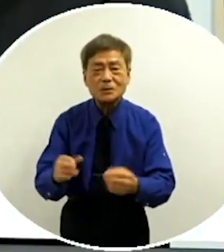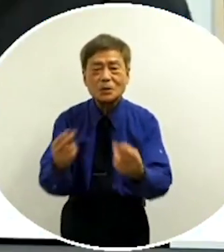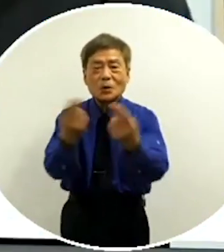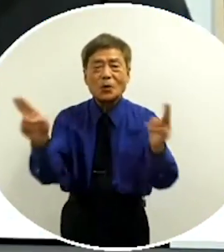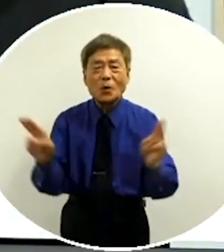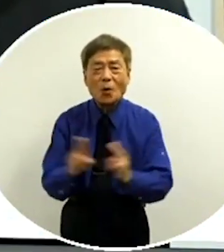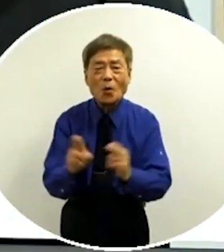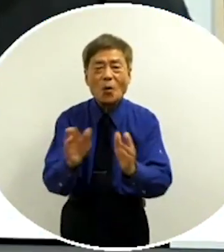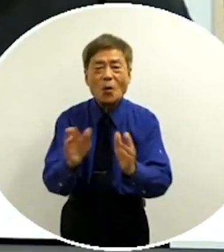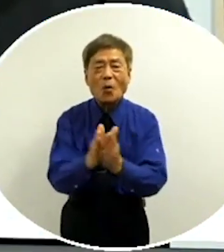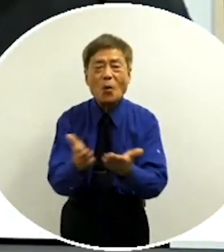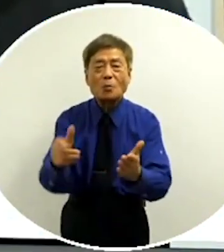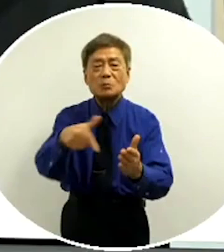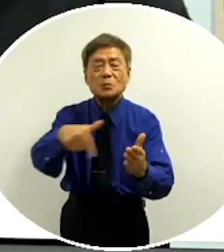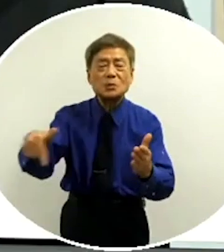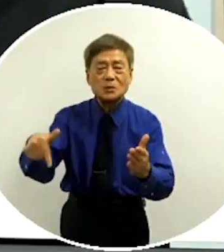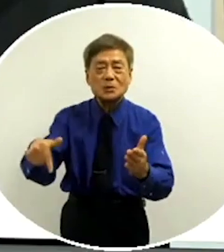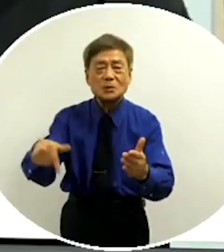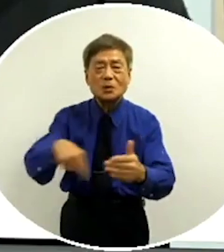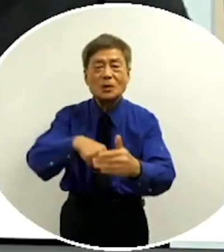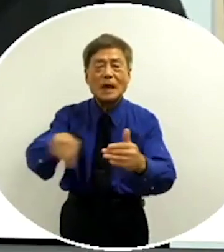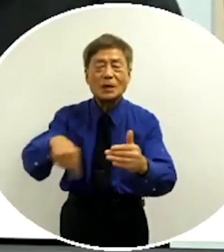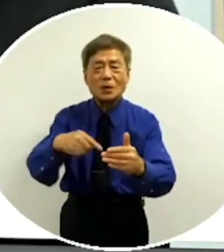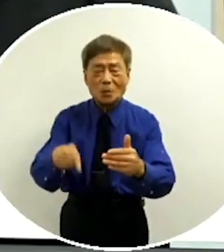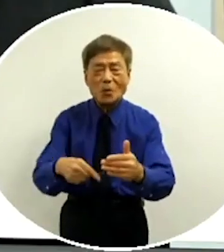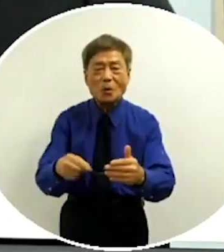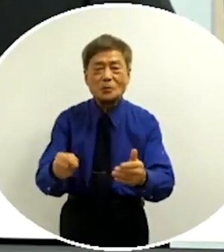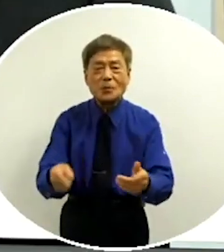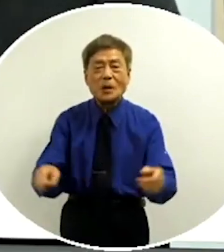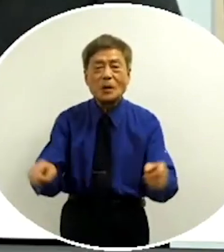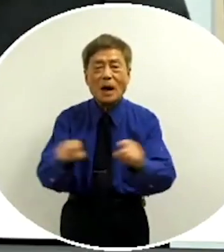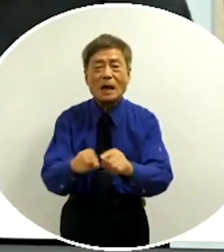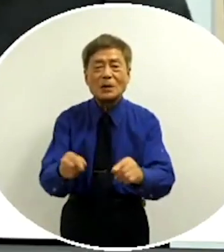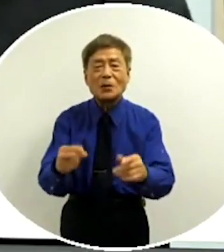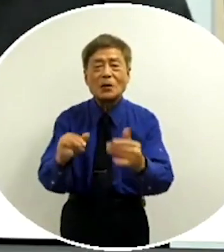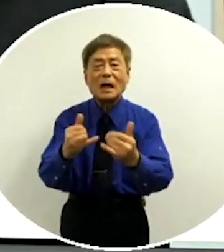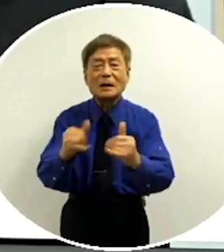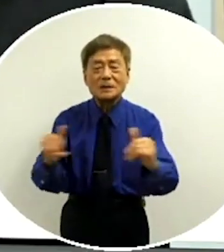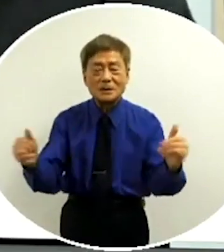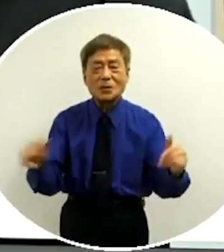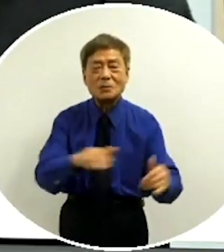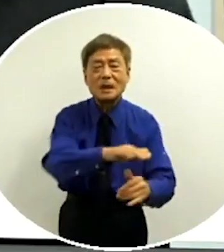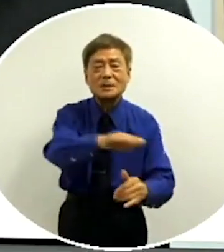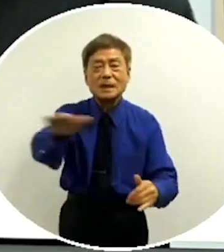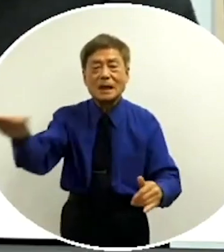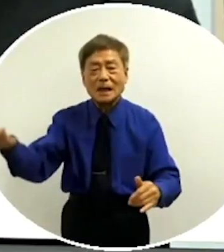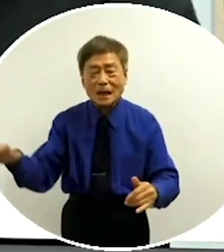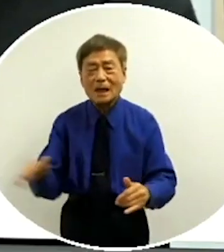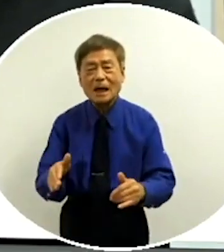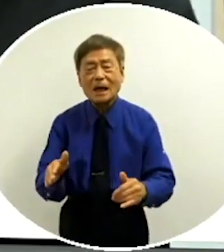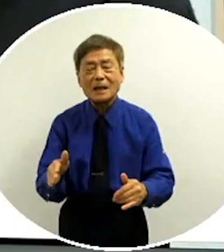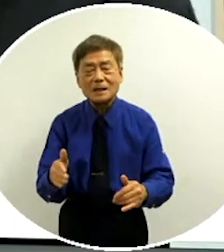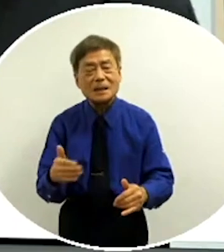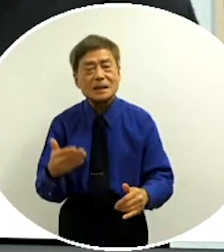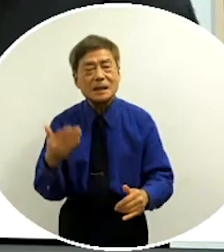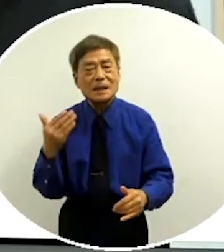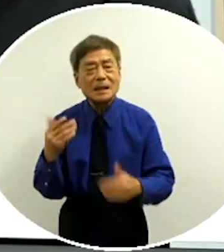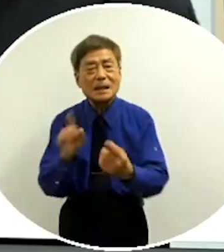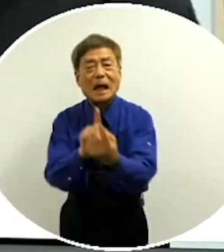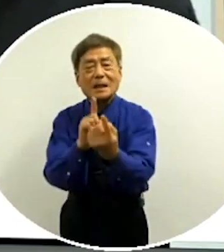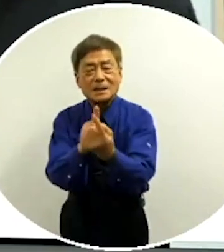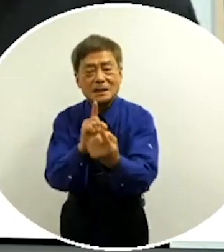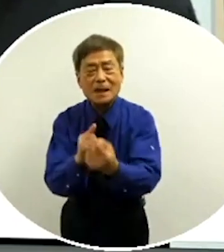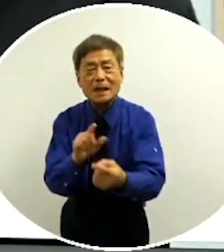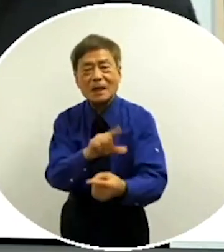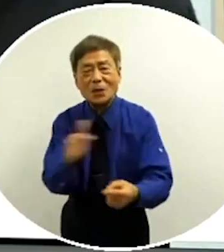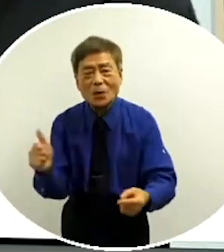てパートナーズの皆さん2例えば皆さん地域のお困りごとありませんかっていう発信をしてそしてそれに皆さん